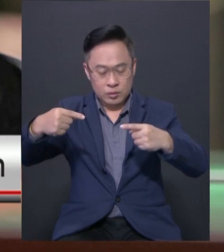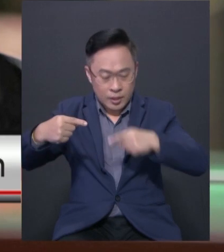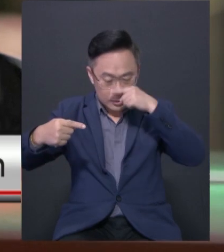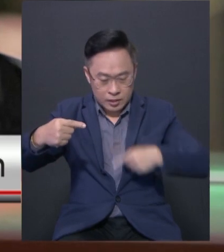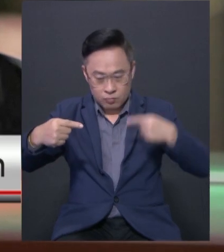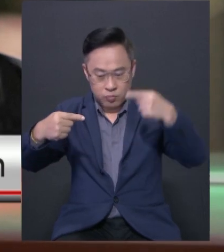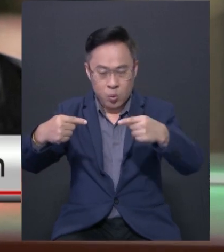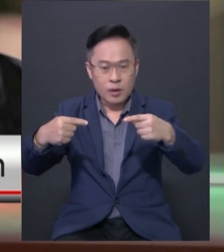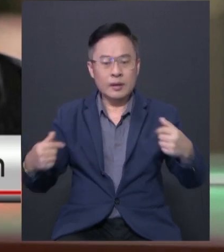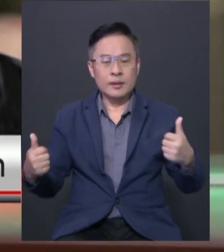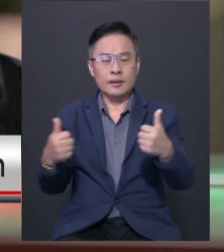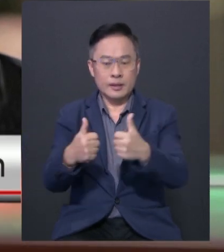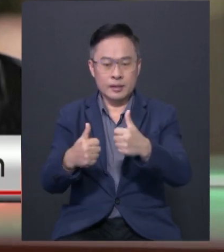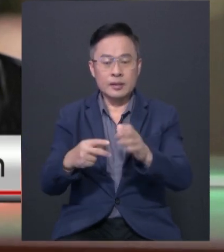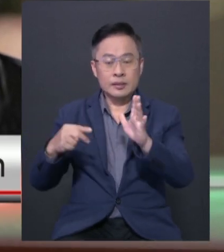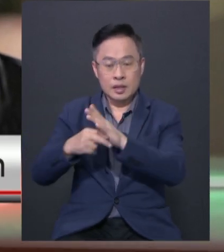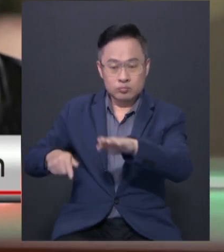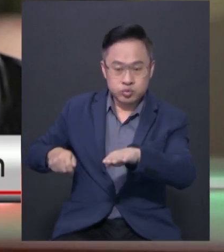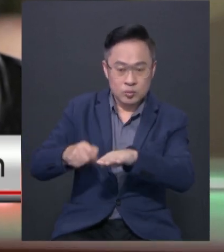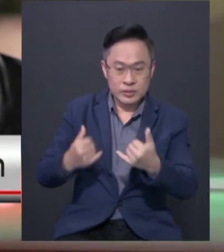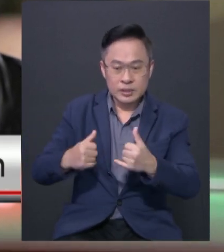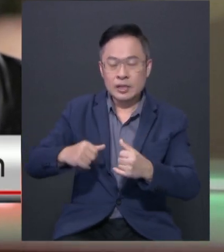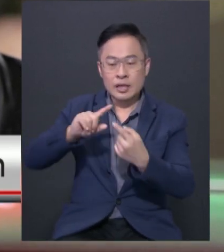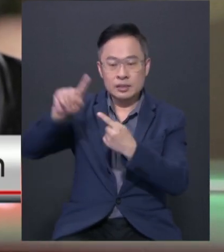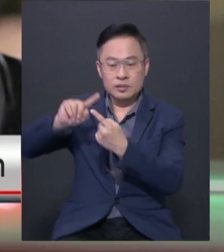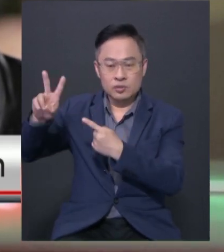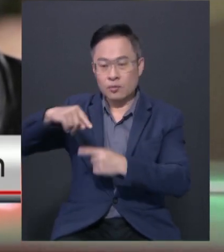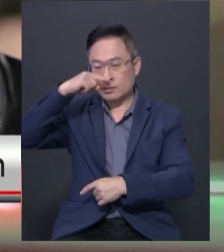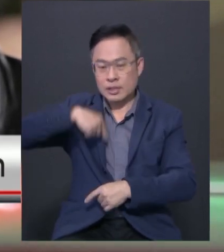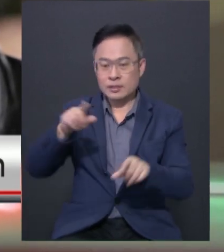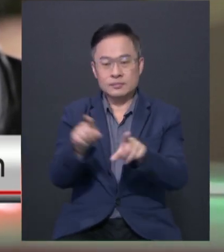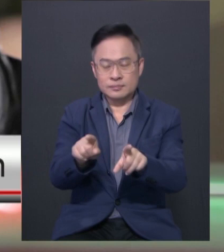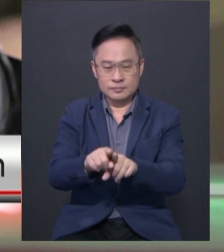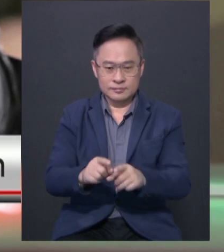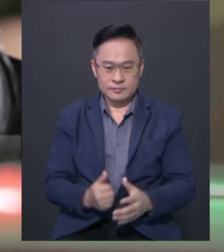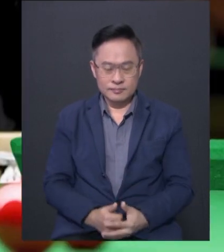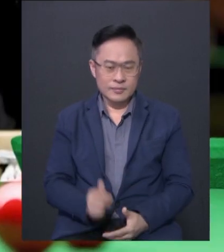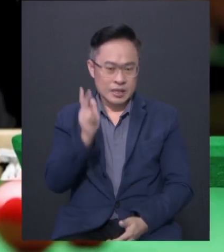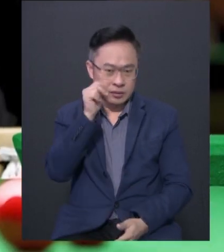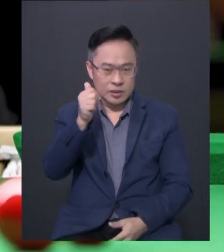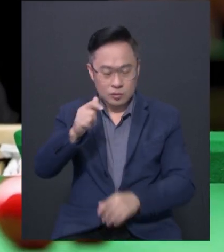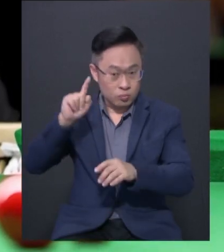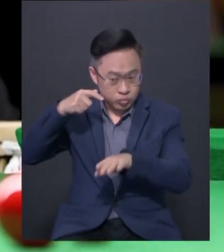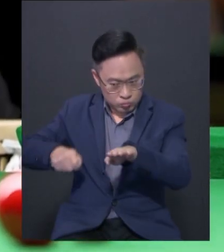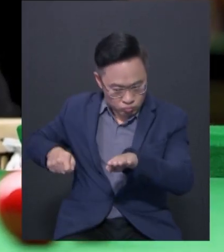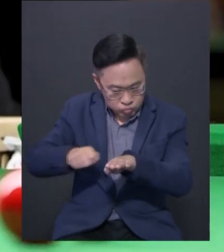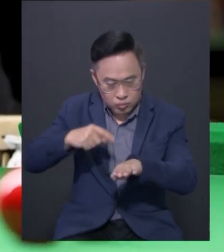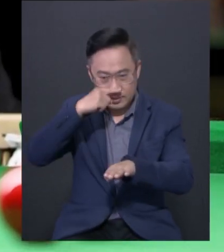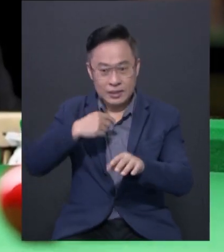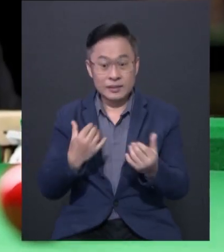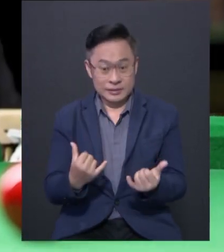ศรีราชาจะแข่งขันนัดชิงกันในวันนี้ครับเป็นข่าวดีของวงการสนุกเกอร์สาวไท